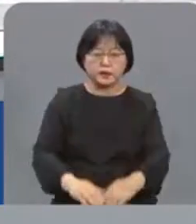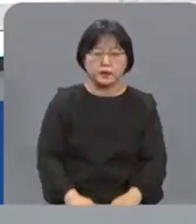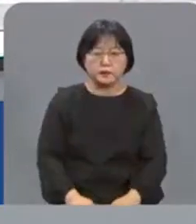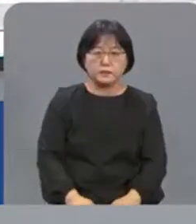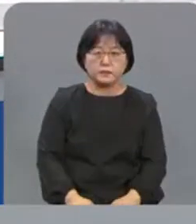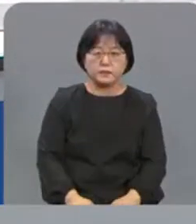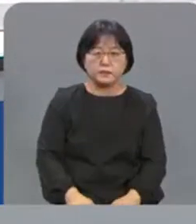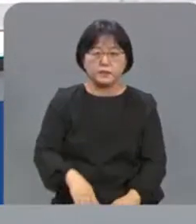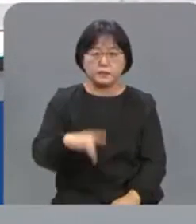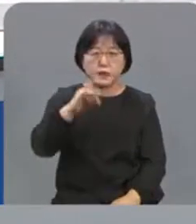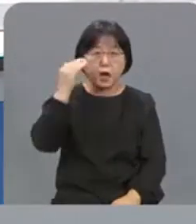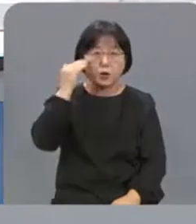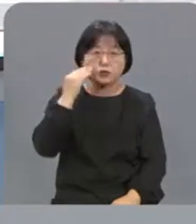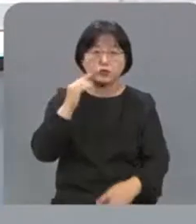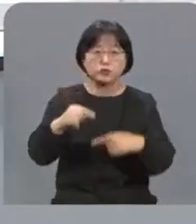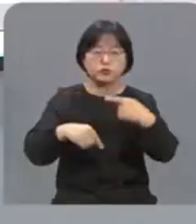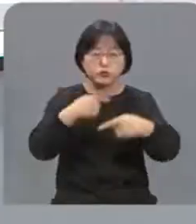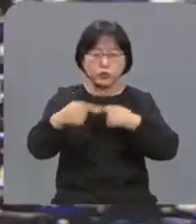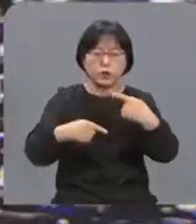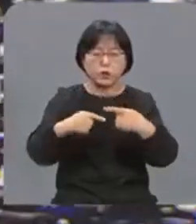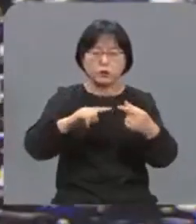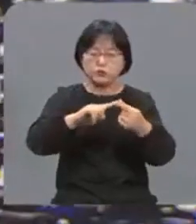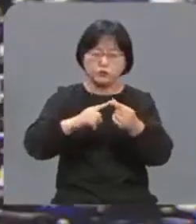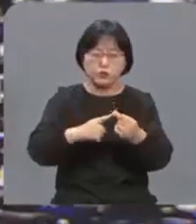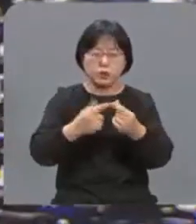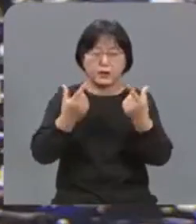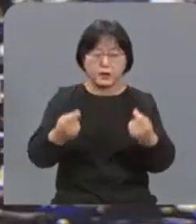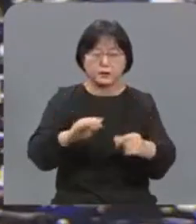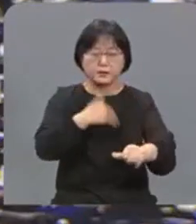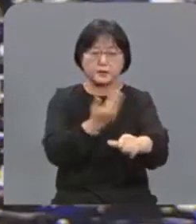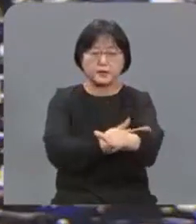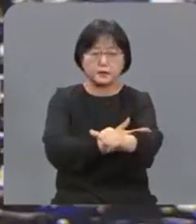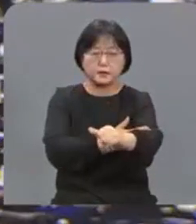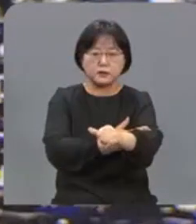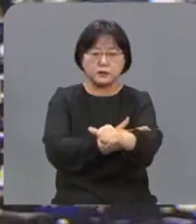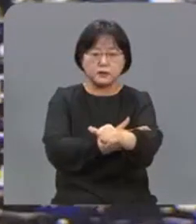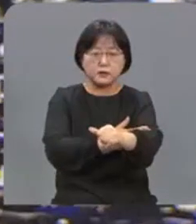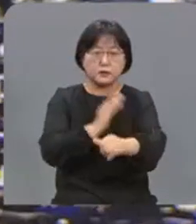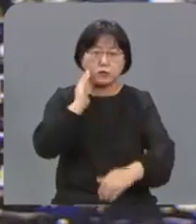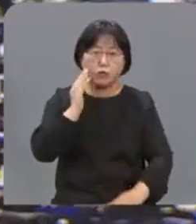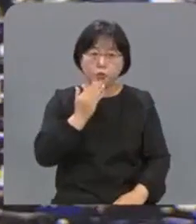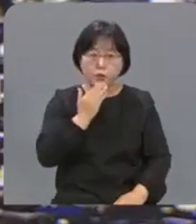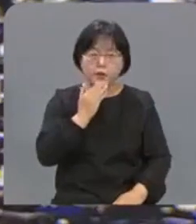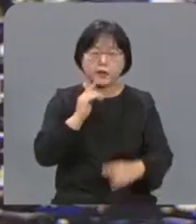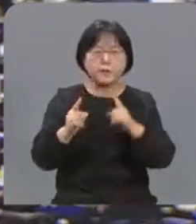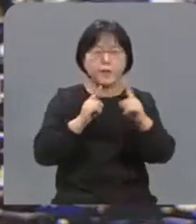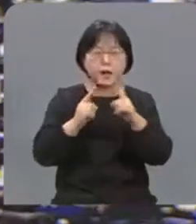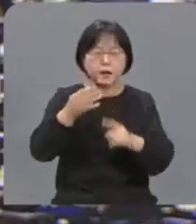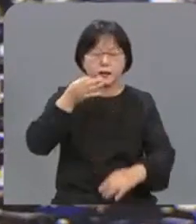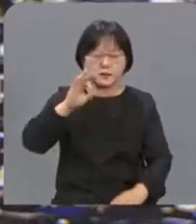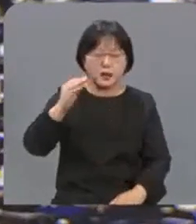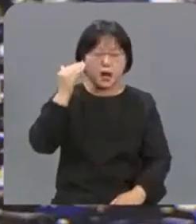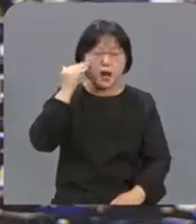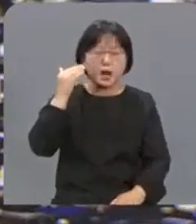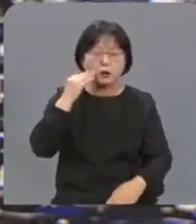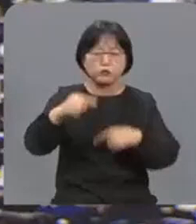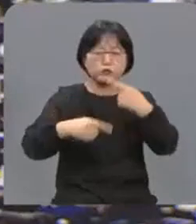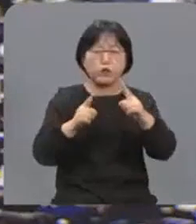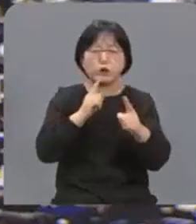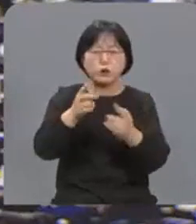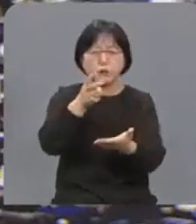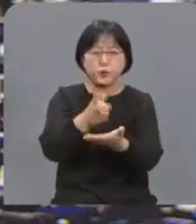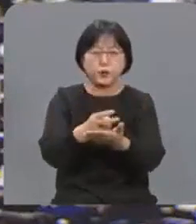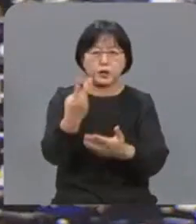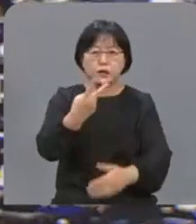네, 먼저 한국 수어를 국어와 동등한 자격을 가진 농인의 고유한 언어임을 인정한 한국 수어